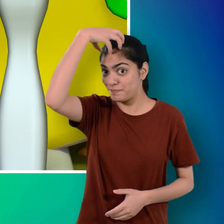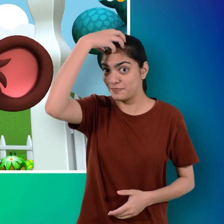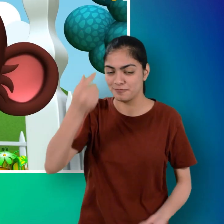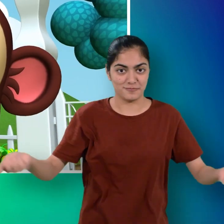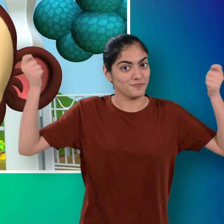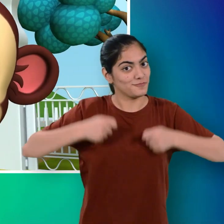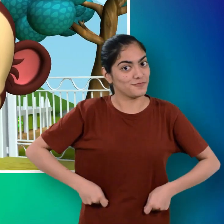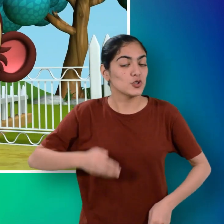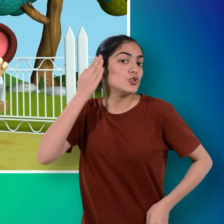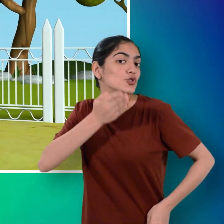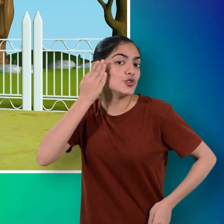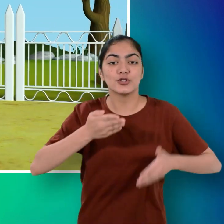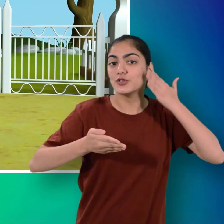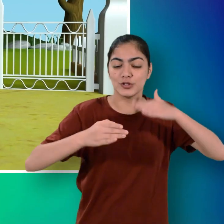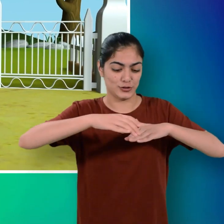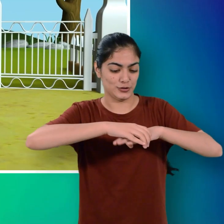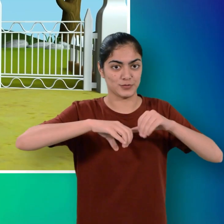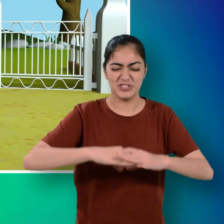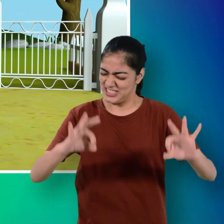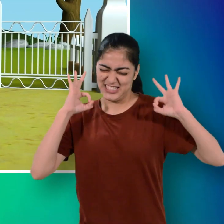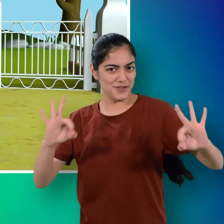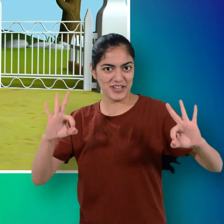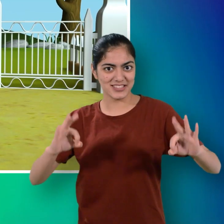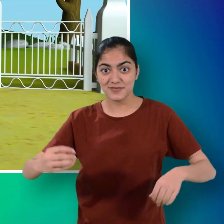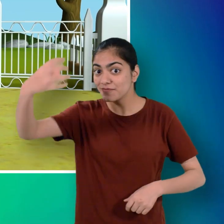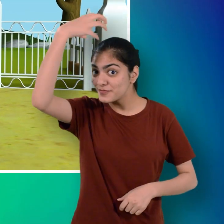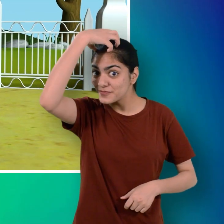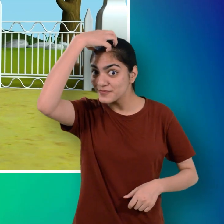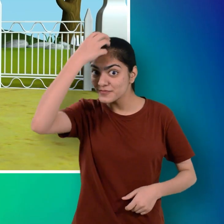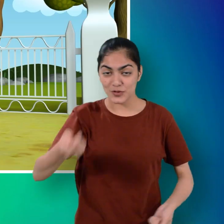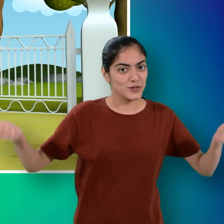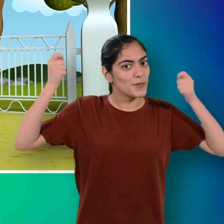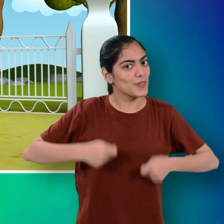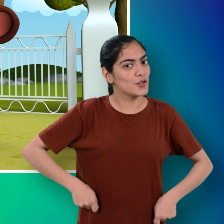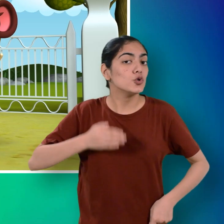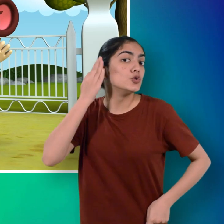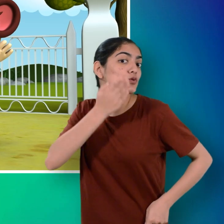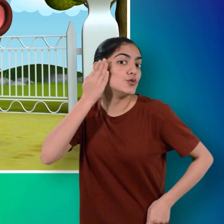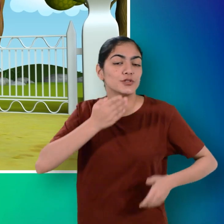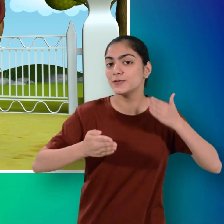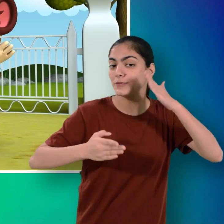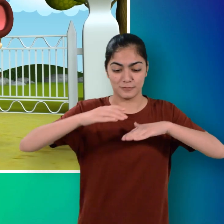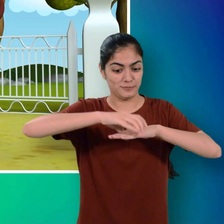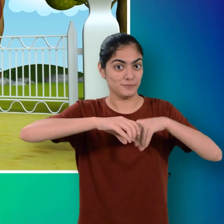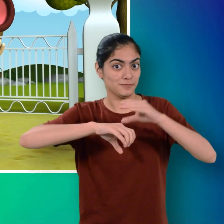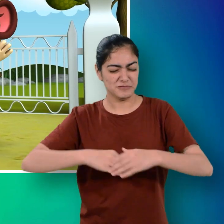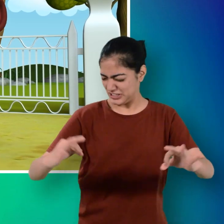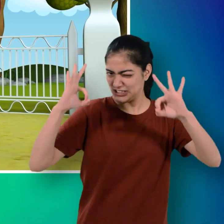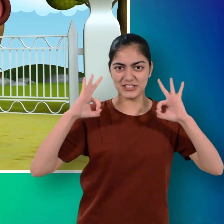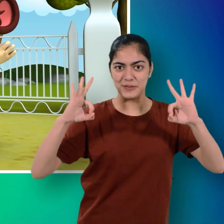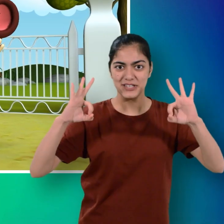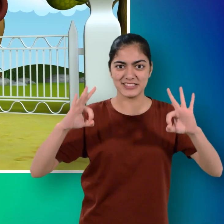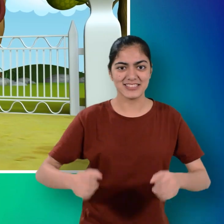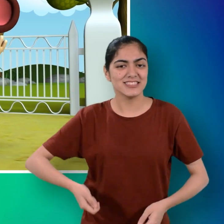आए। ढीला कुर्ता टोपी जूता पहन बहुत इतराए। ढीला कुर्ता टोपी जूता पहन